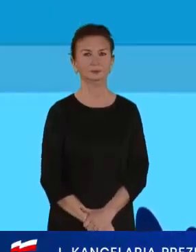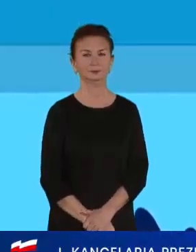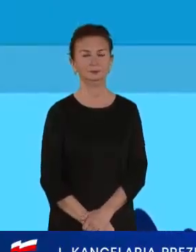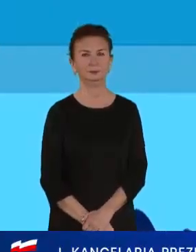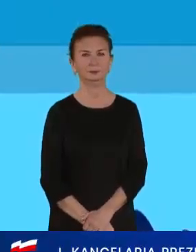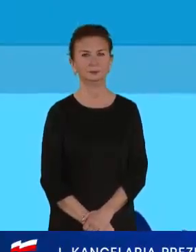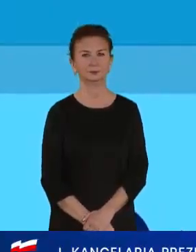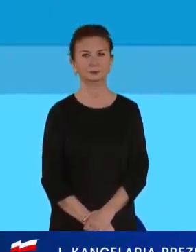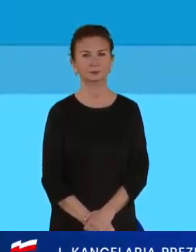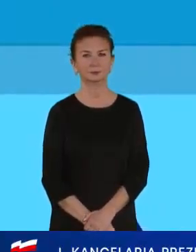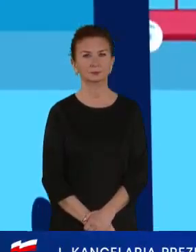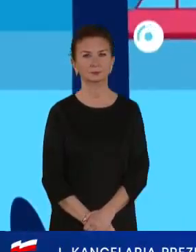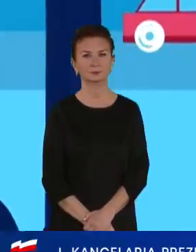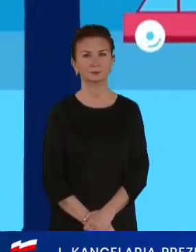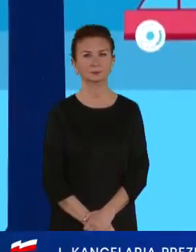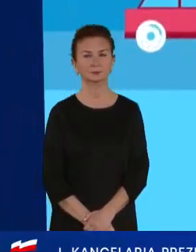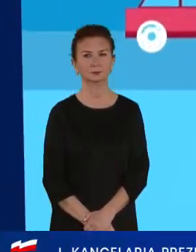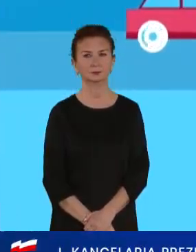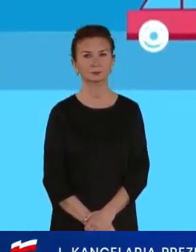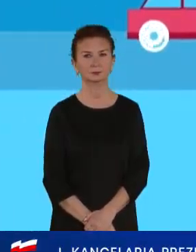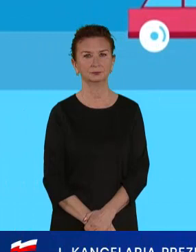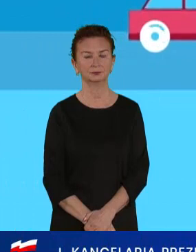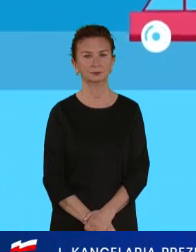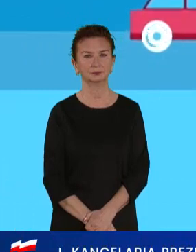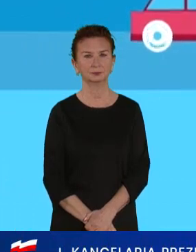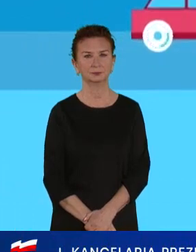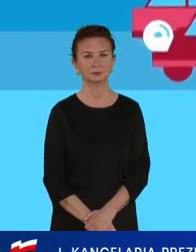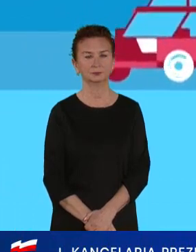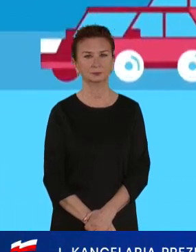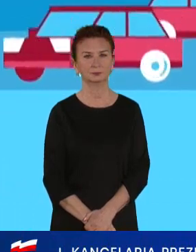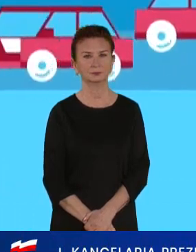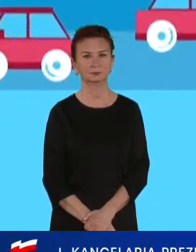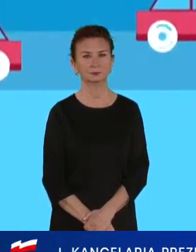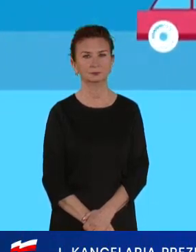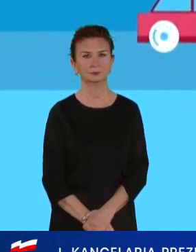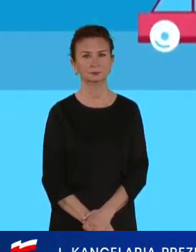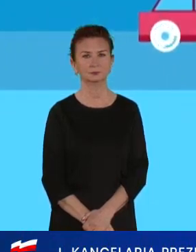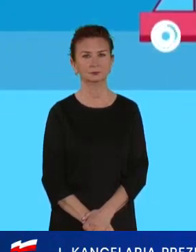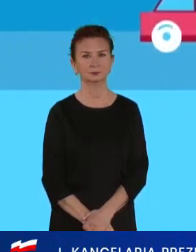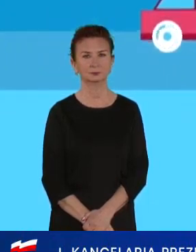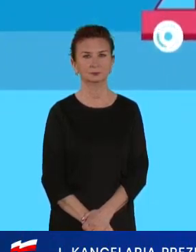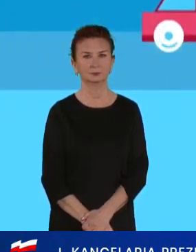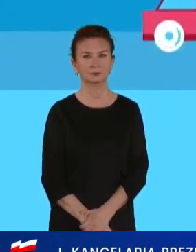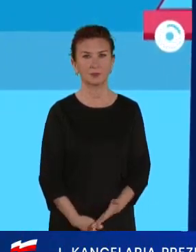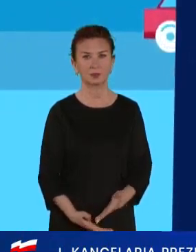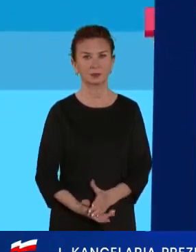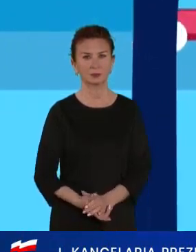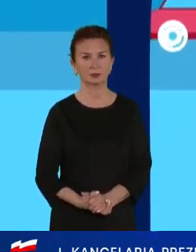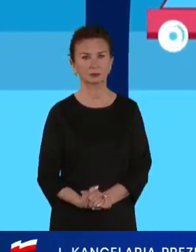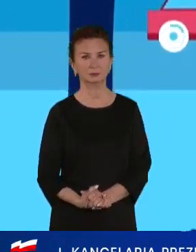Koronawirus jest bardzo podstępny, a COVID-19, czyli choroba, którą wywołuje, może mieć różny przebieg u różnych